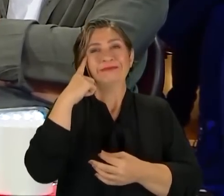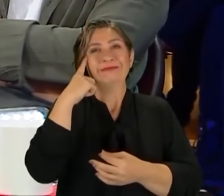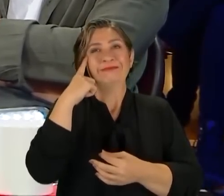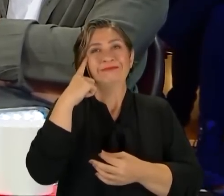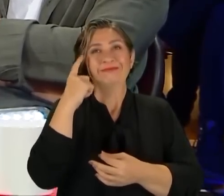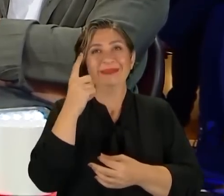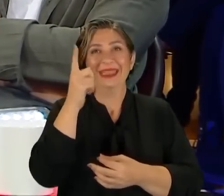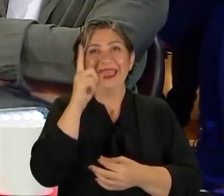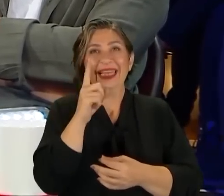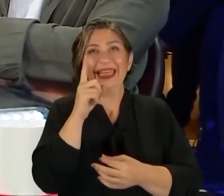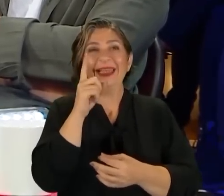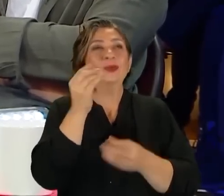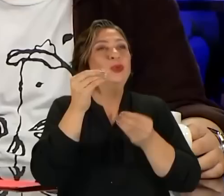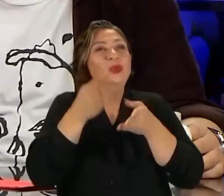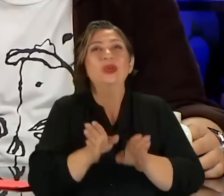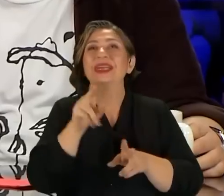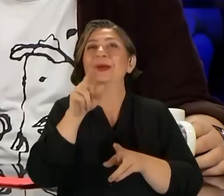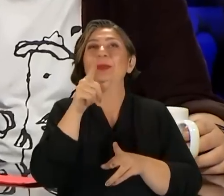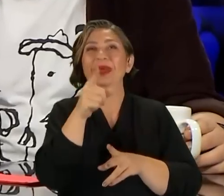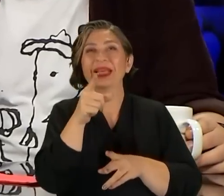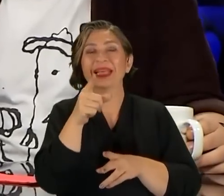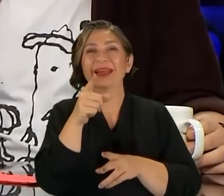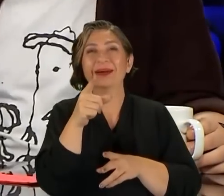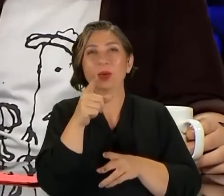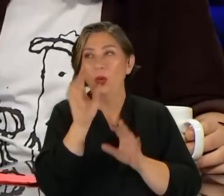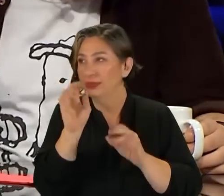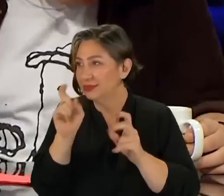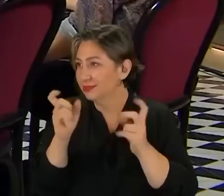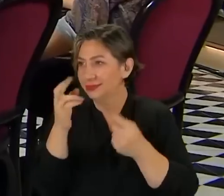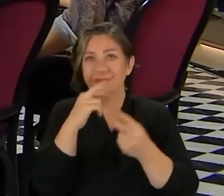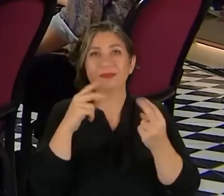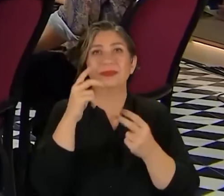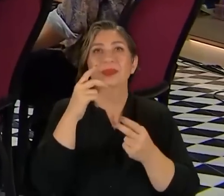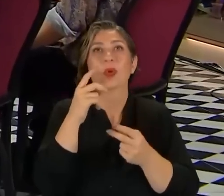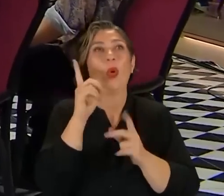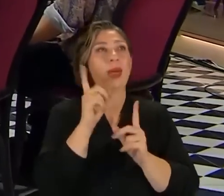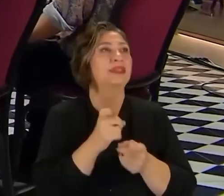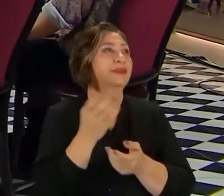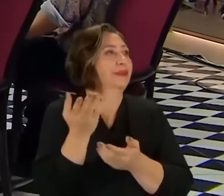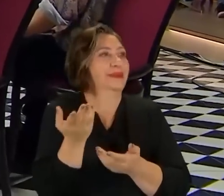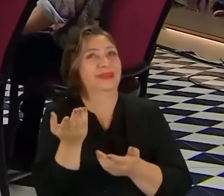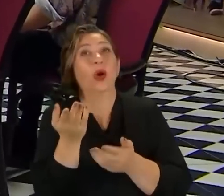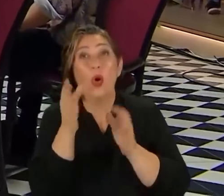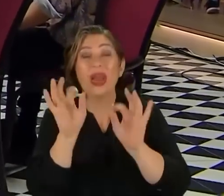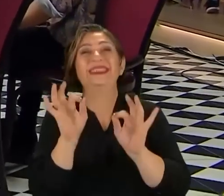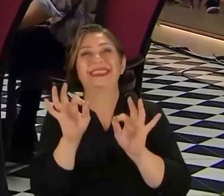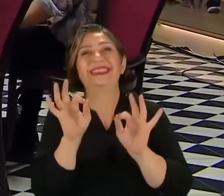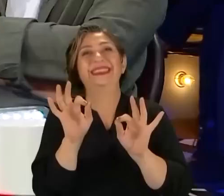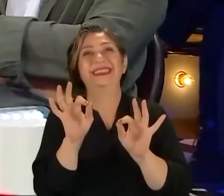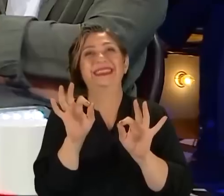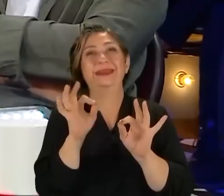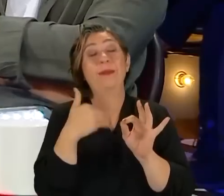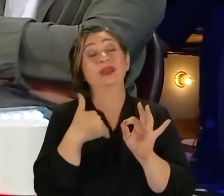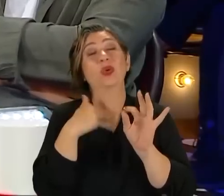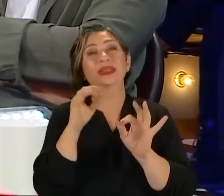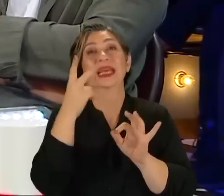mi? Öyle miyiz? Yani öyle mi? Öyle bana söylüyor. Bazı insanların ilk göz ağrısı öyle miyiz? Öylesiniz. Ben biliyorum